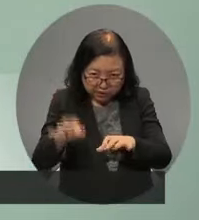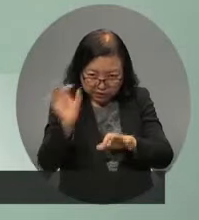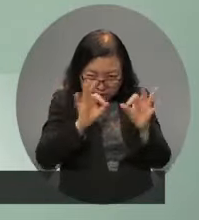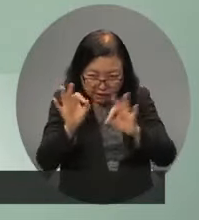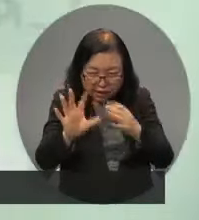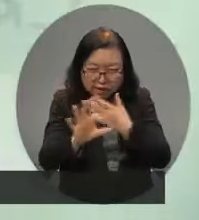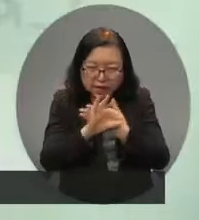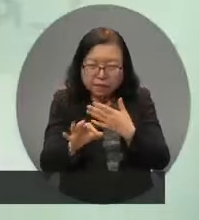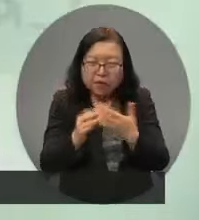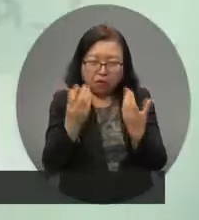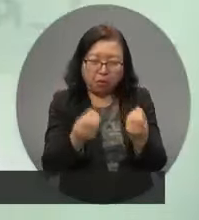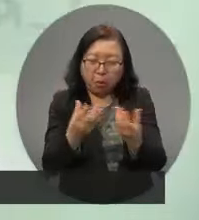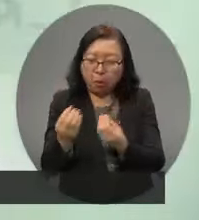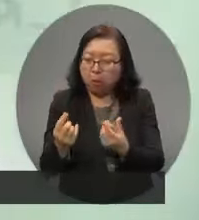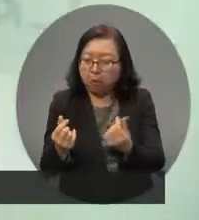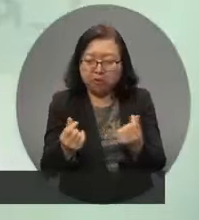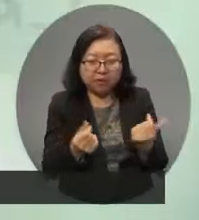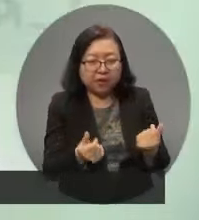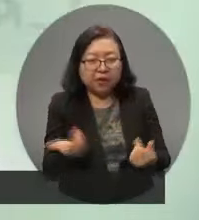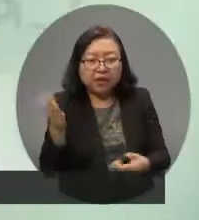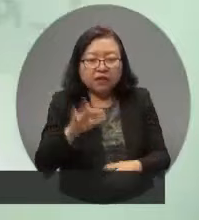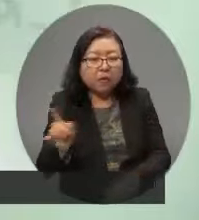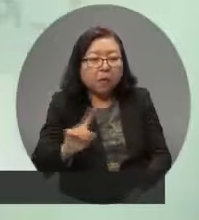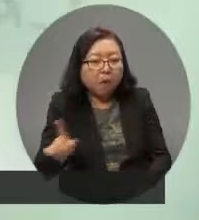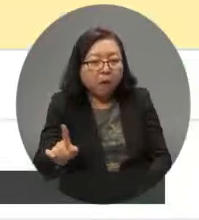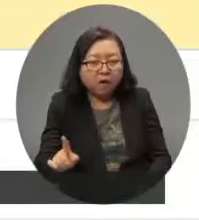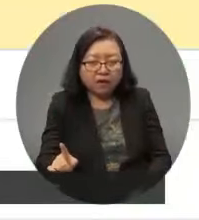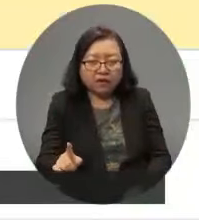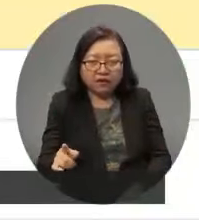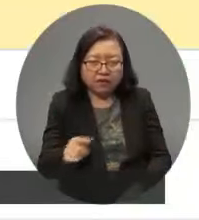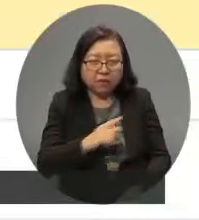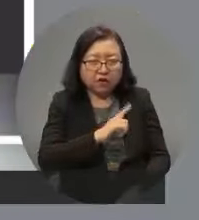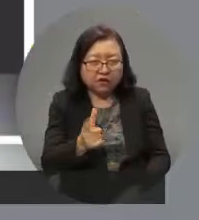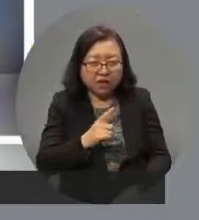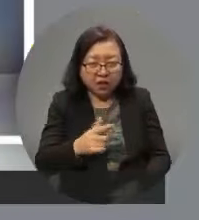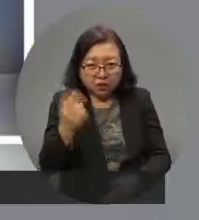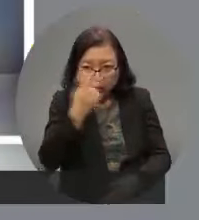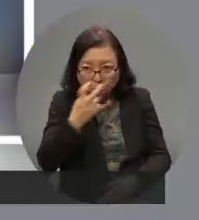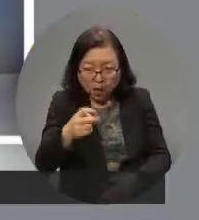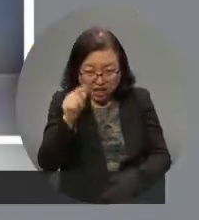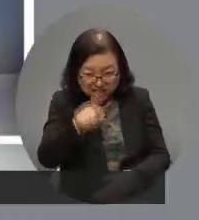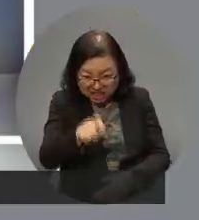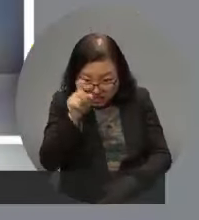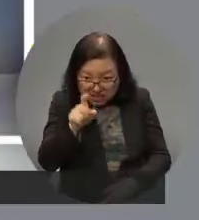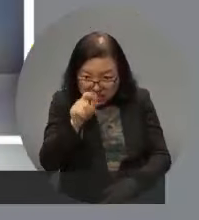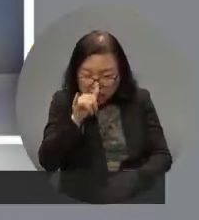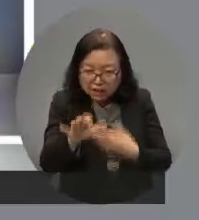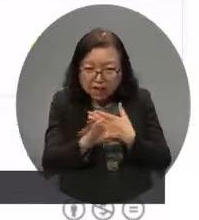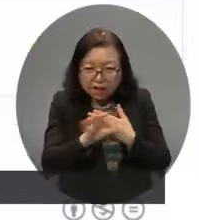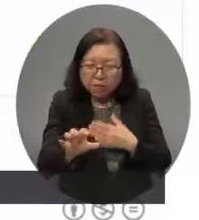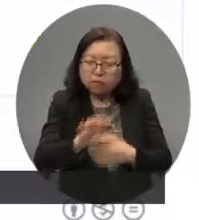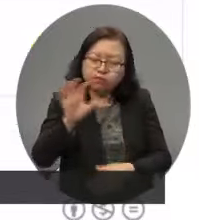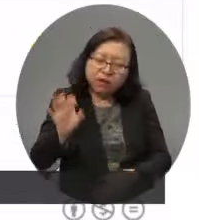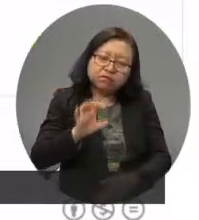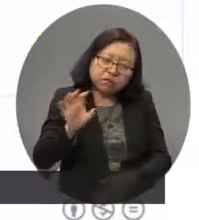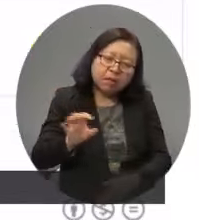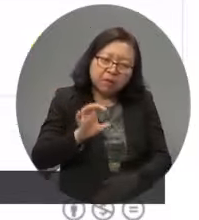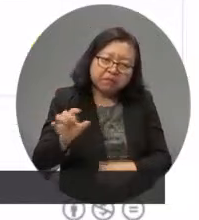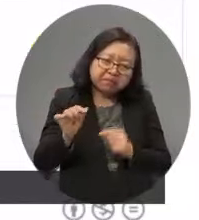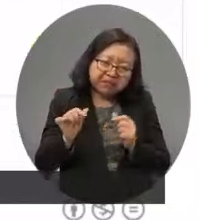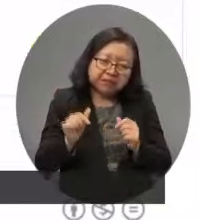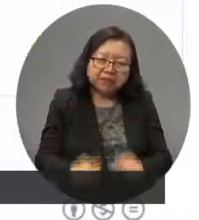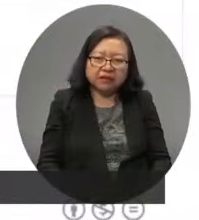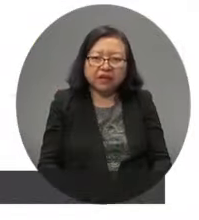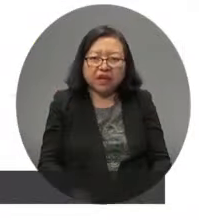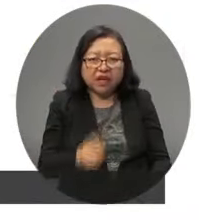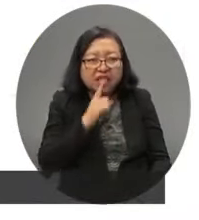글이 나타납니다 그러나 지원 자격 조회를 클릭하면 비슷한 내용이 반복됩니다 신청하기 역시